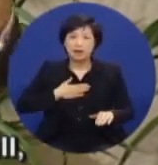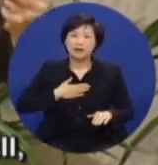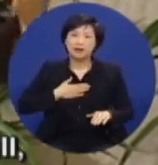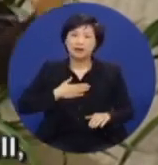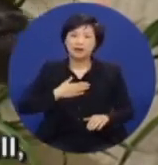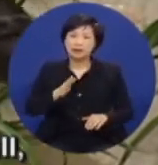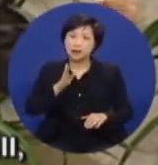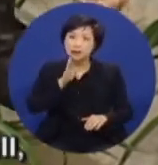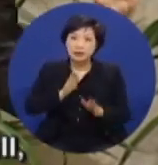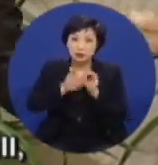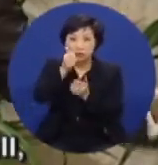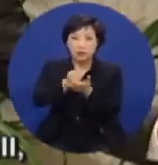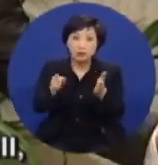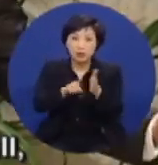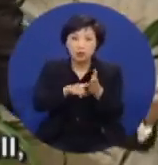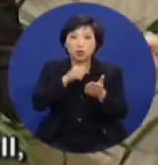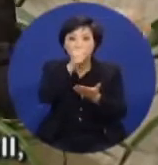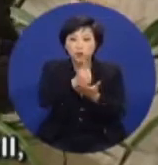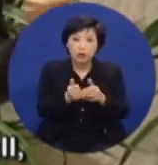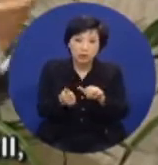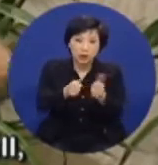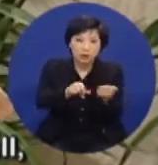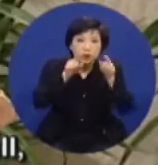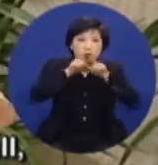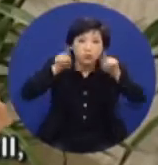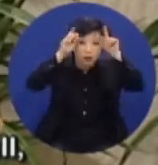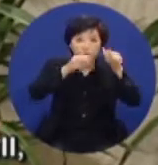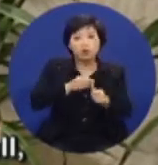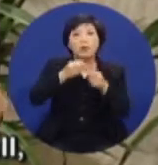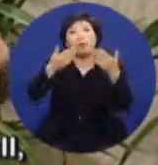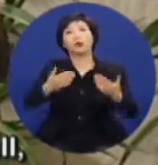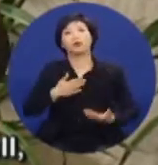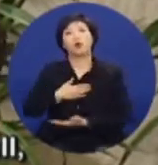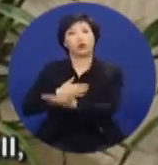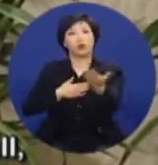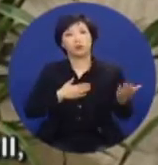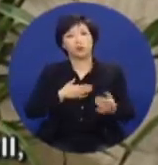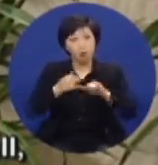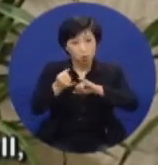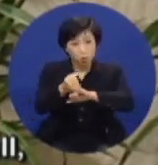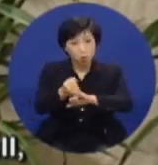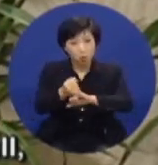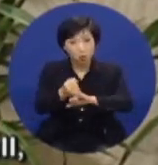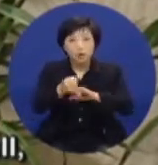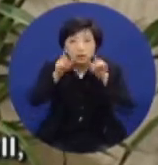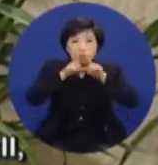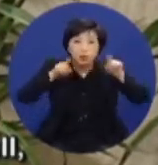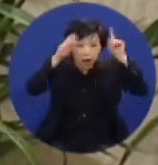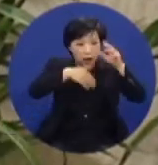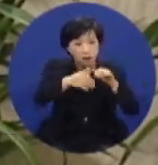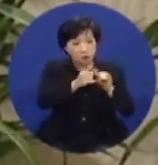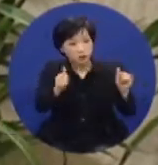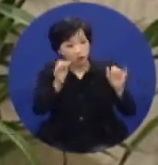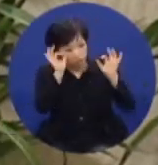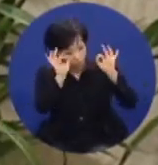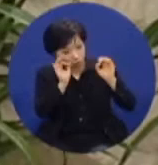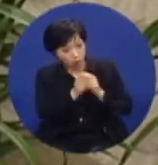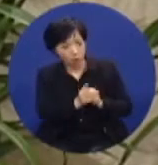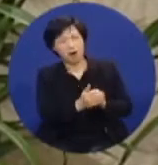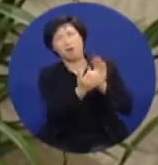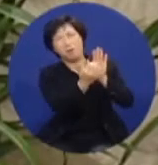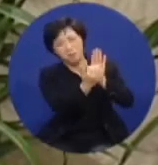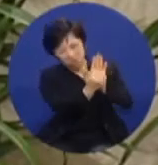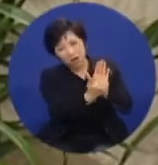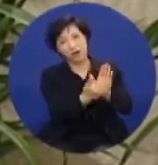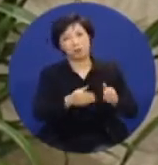죄와 사망과 지욱 에서 구원 받았다면 벌이는 모습 리스도 치우 까는 사람 막아 주는데